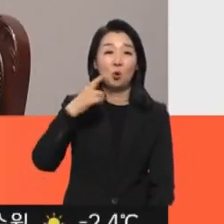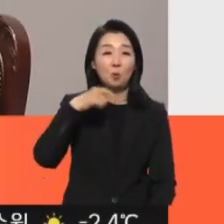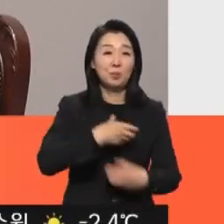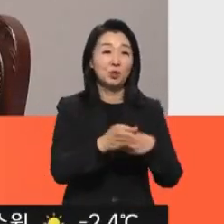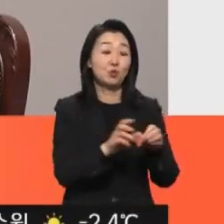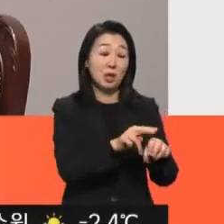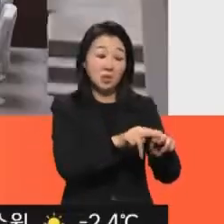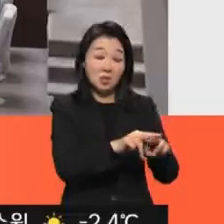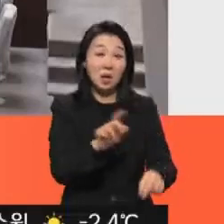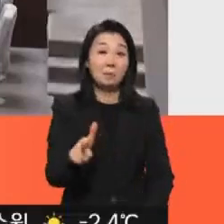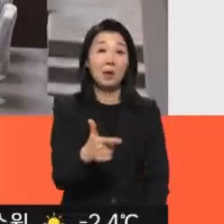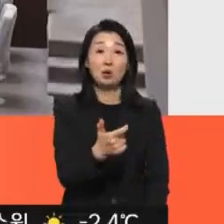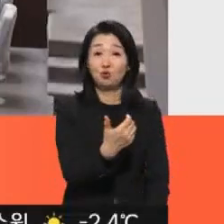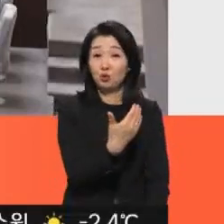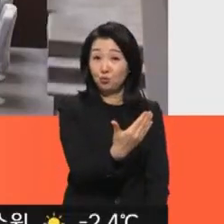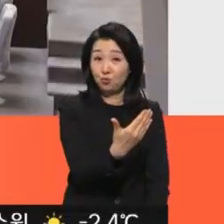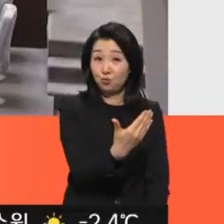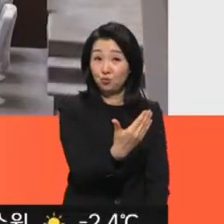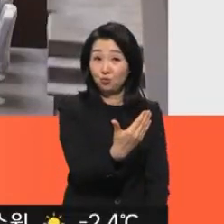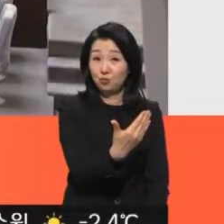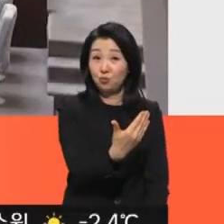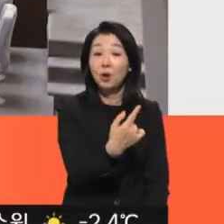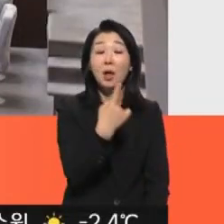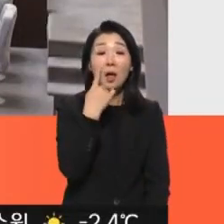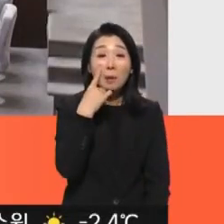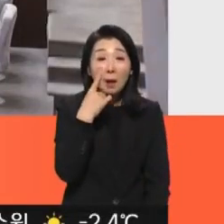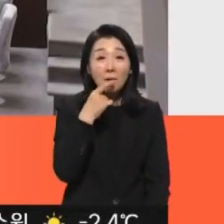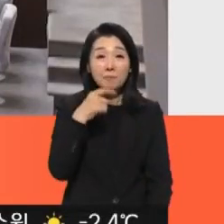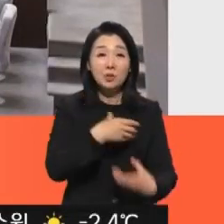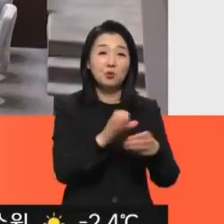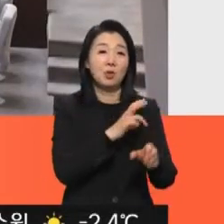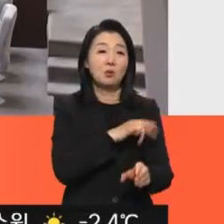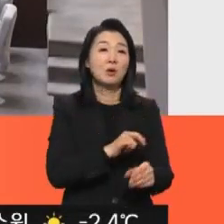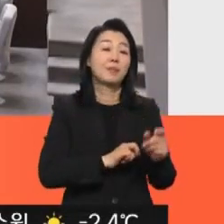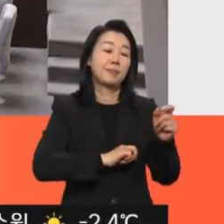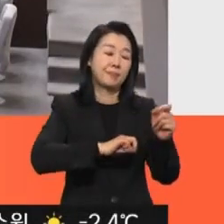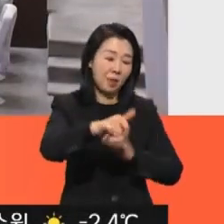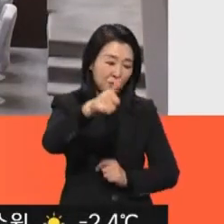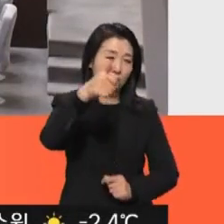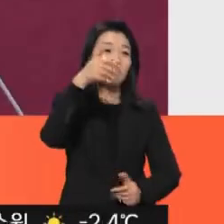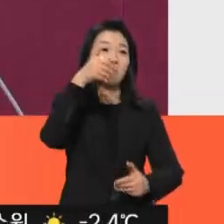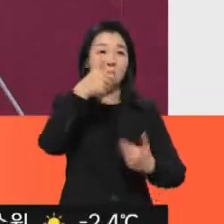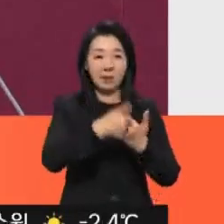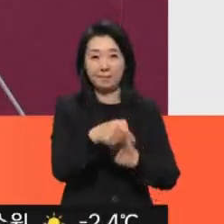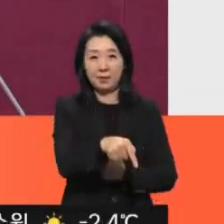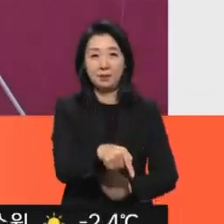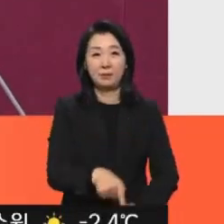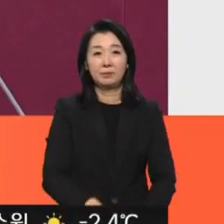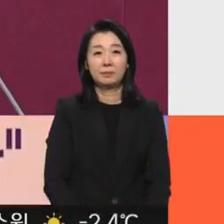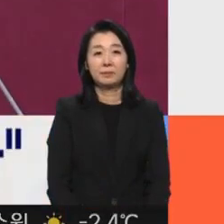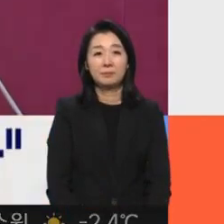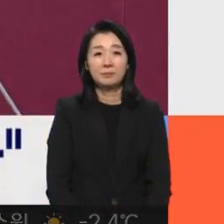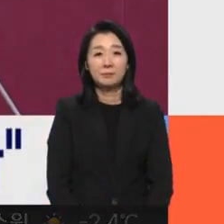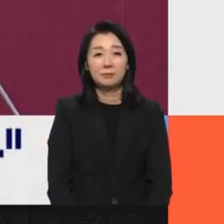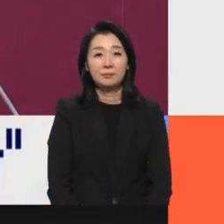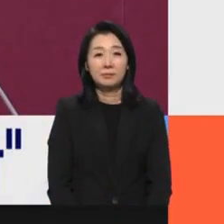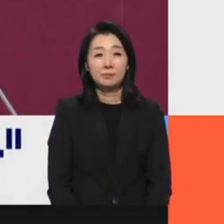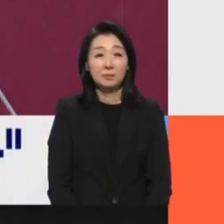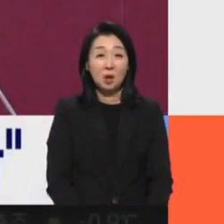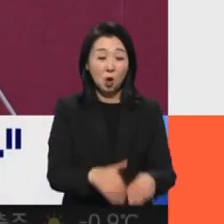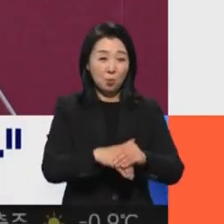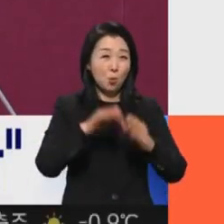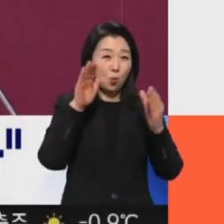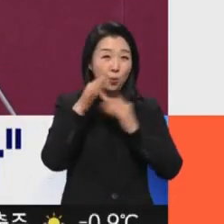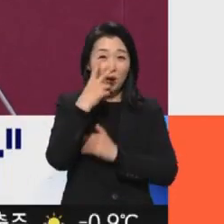민주당 의석수가 169석임을 감안하면 민주당 의원들은 대부분 부결표를 던진 걸로 해석이 됩니다. 이 표결